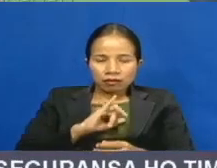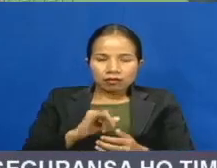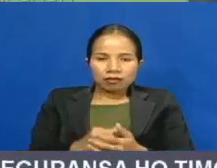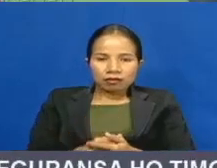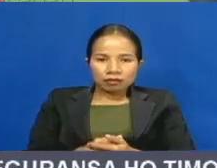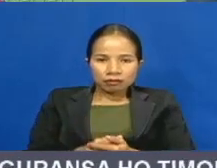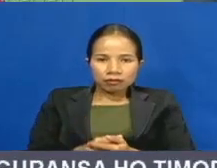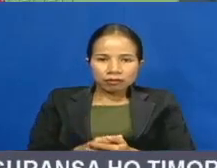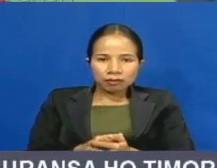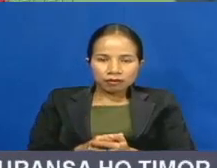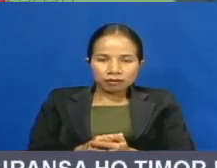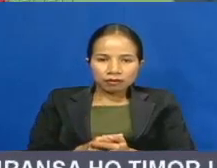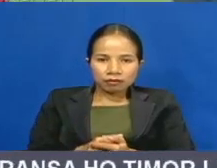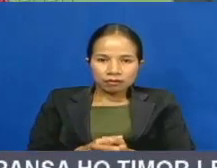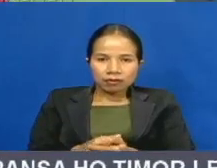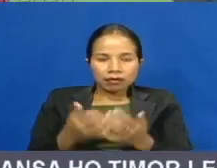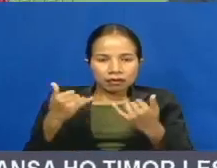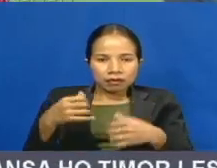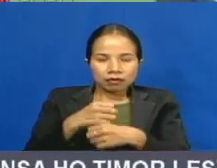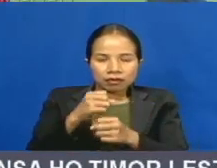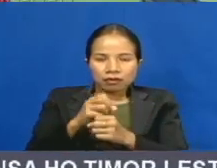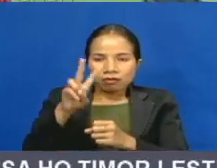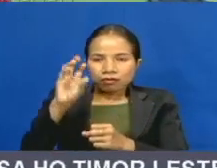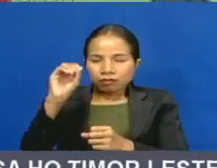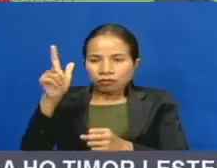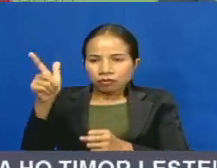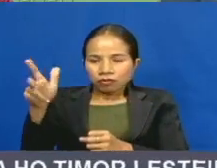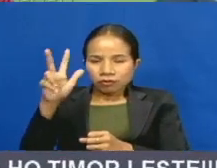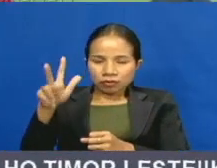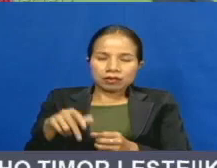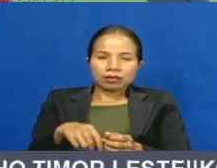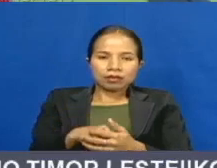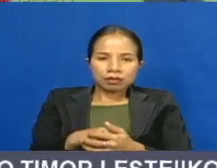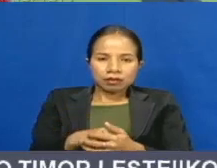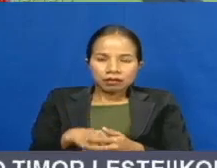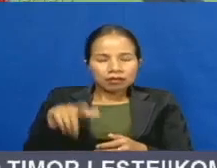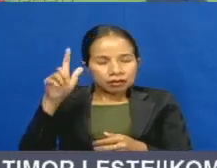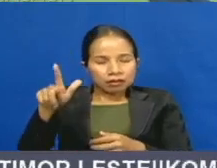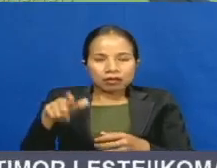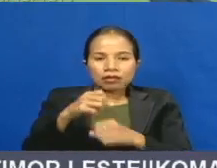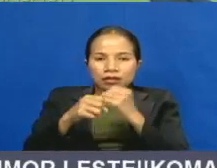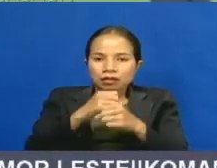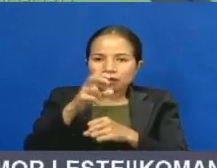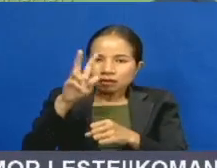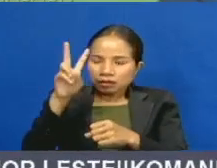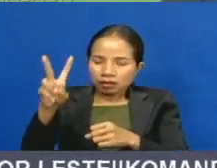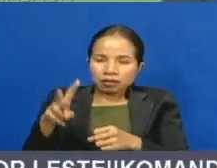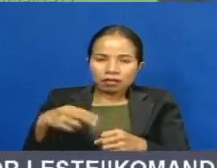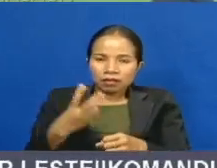ini bisa warna ini halo 2023 sih tak terangkat ini yang ruah lebih identifikasi ya